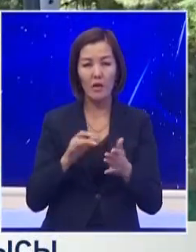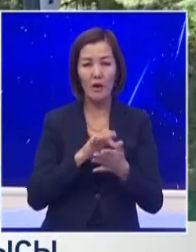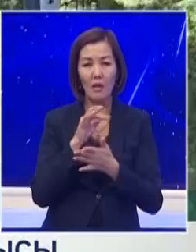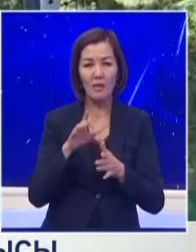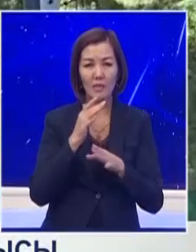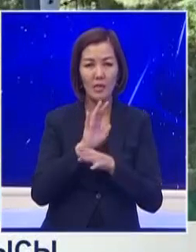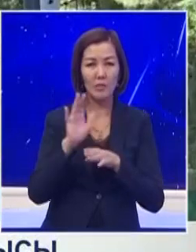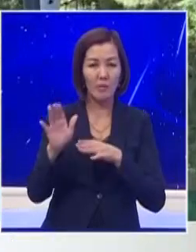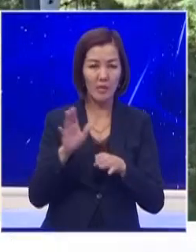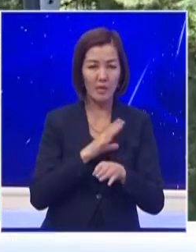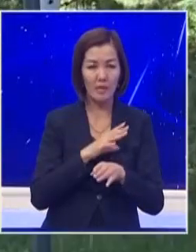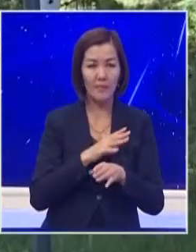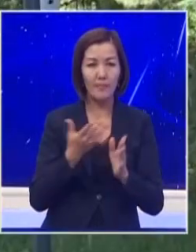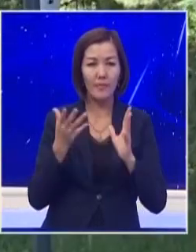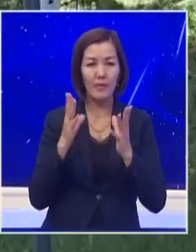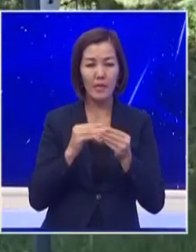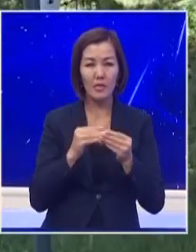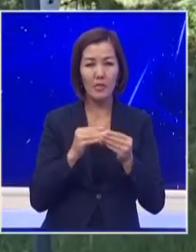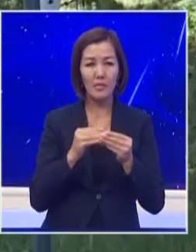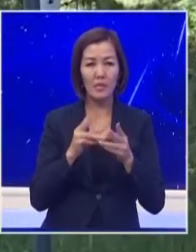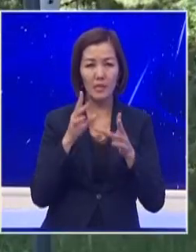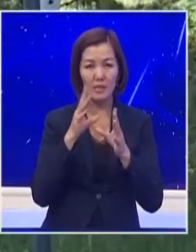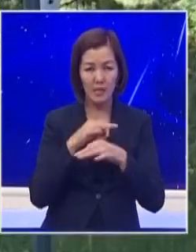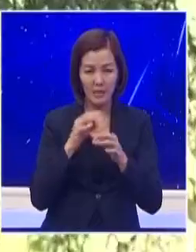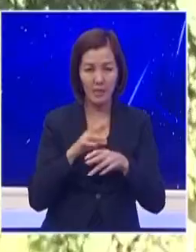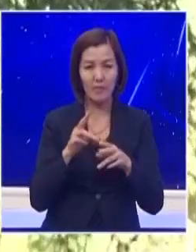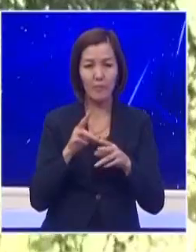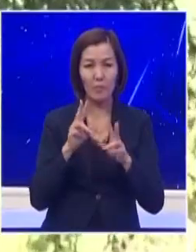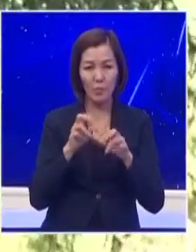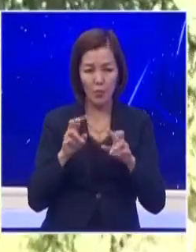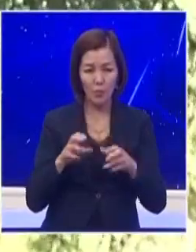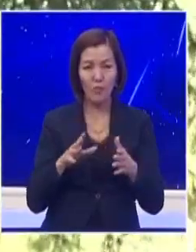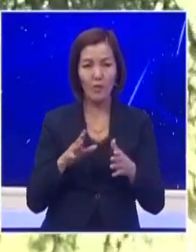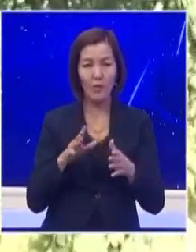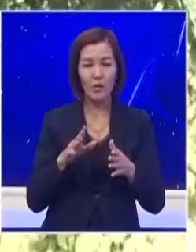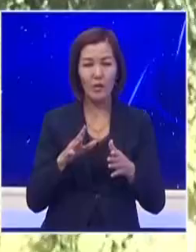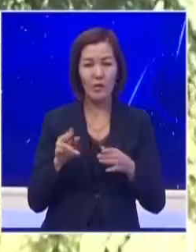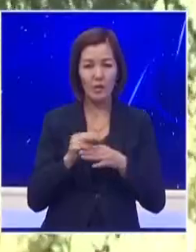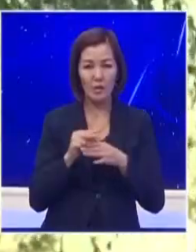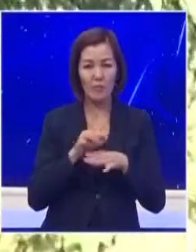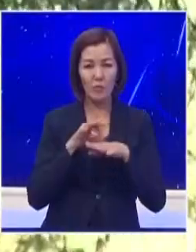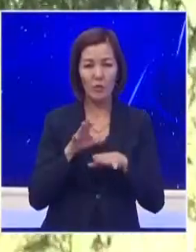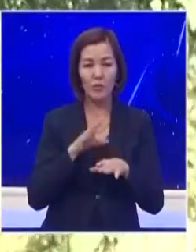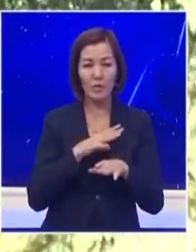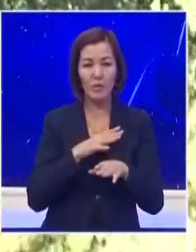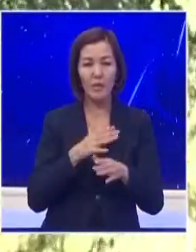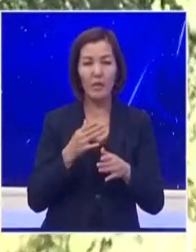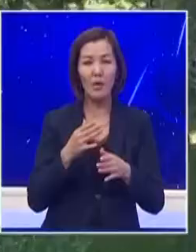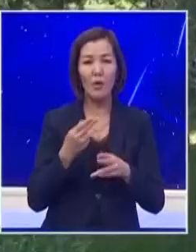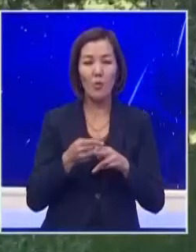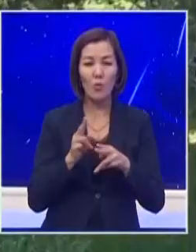жіберілді. Соның нәтижесіне байланысты әрі қарай шара қолданылады. Егер де осы біздің аумақта осы